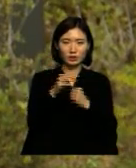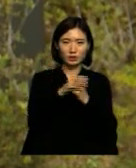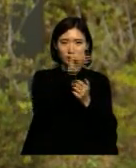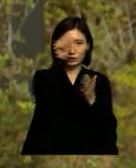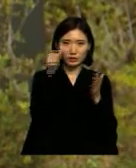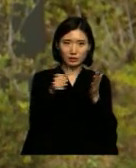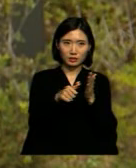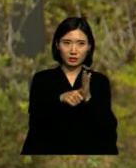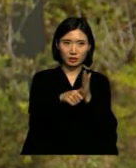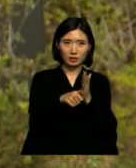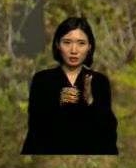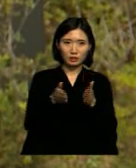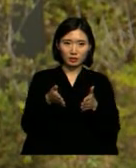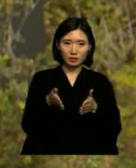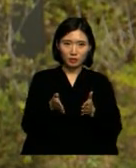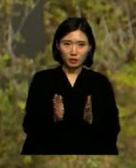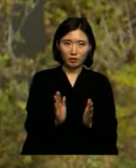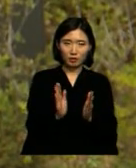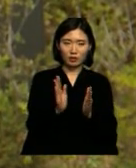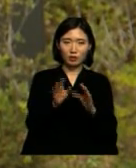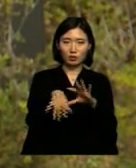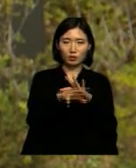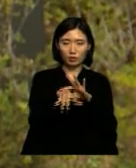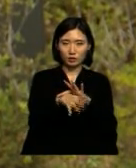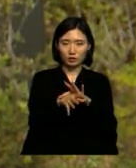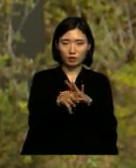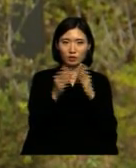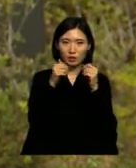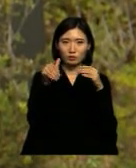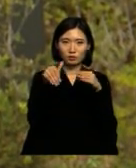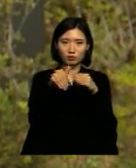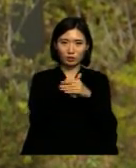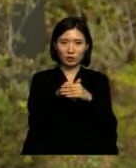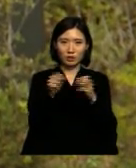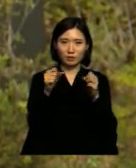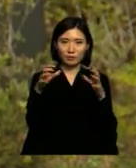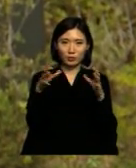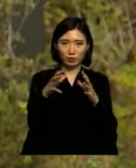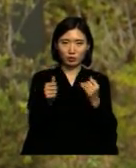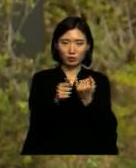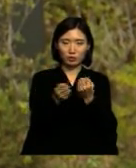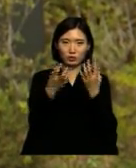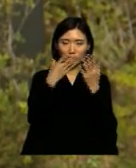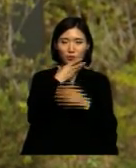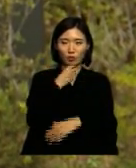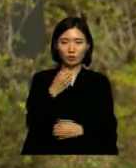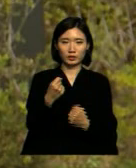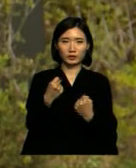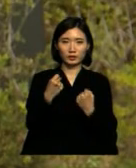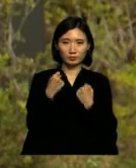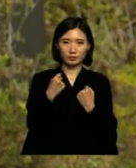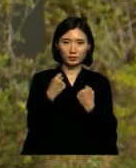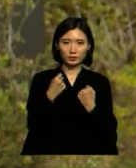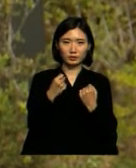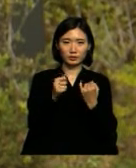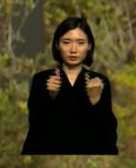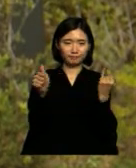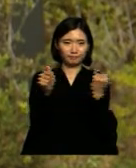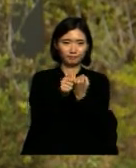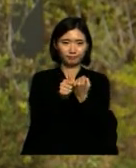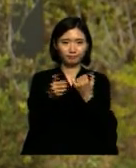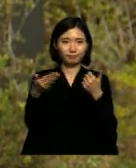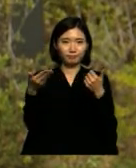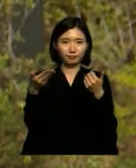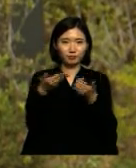출생지인 동굴에서 다문화 합동 결혼식을 통하여 그 성스럽고 복된 기운을 신랑 신부에게 주기